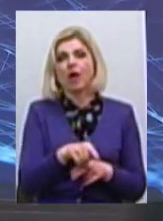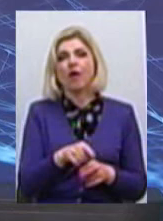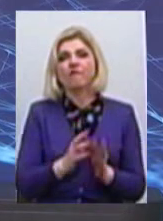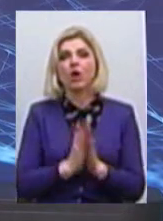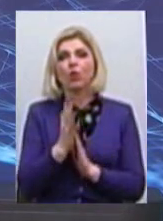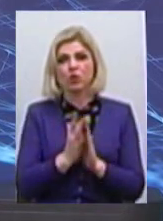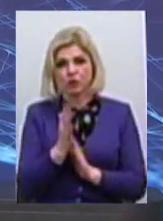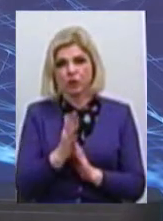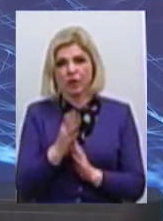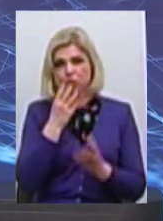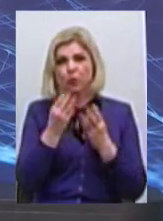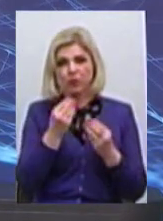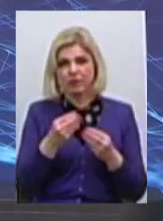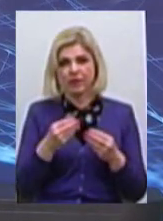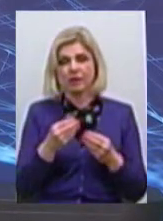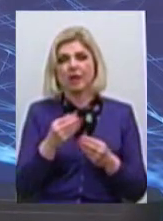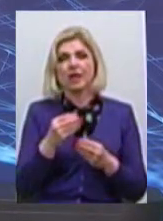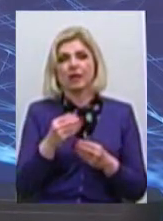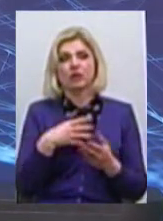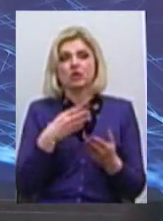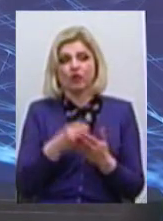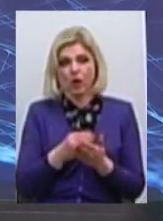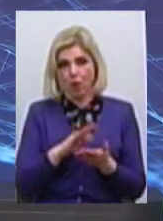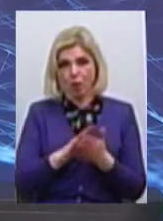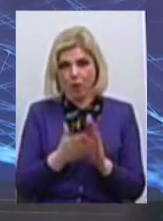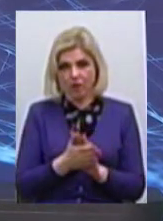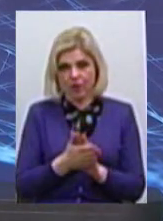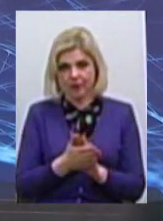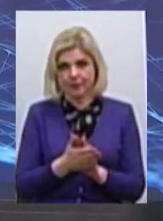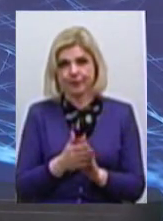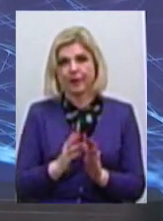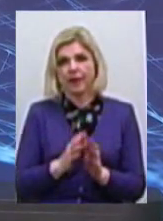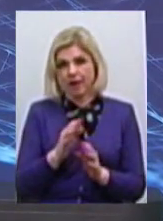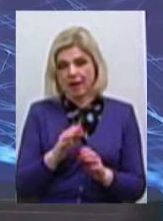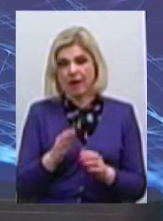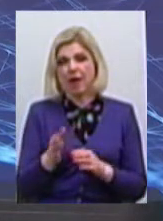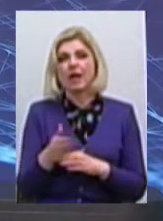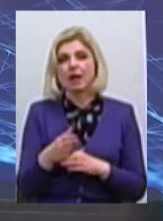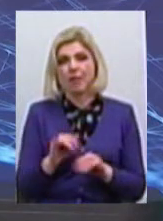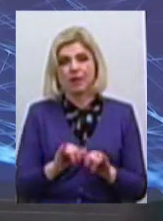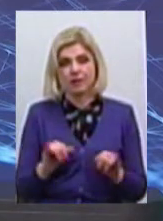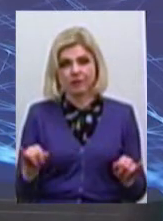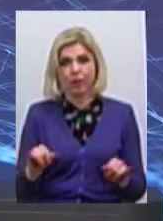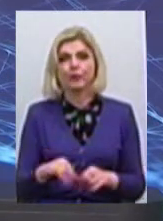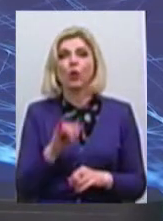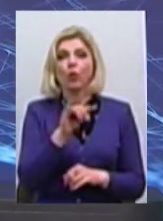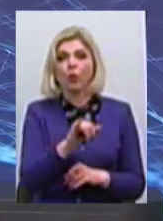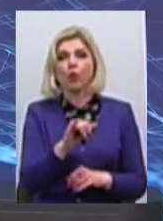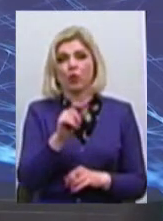вирощують рибу у своїх умовах. При цьому, якщо у суб'єктів